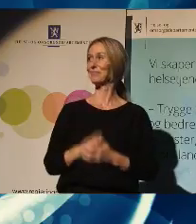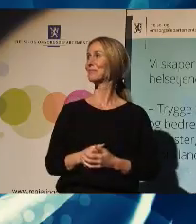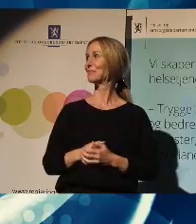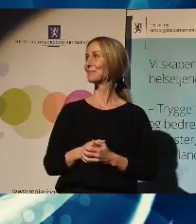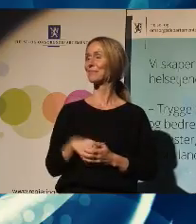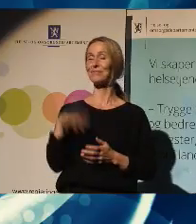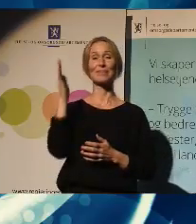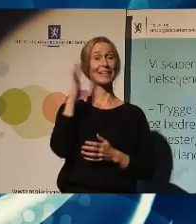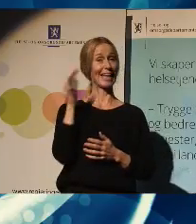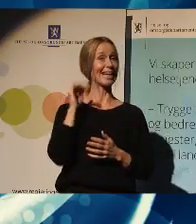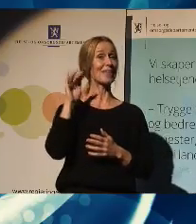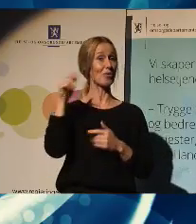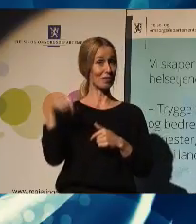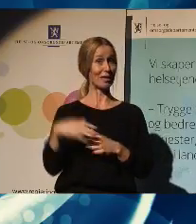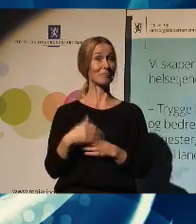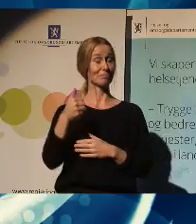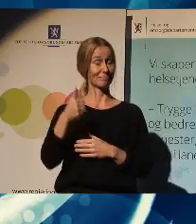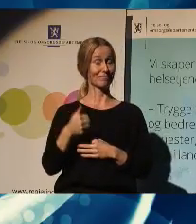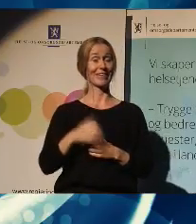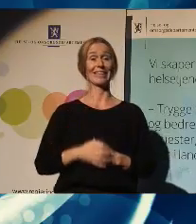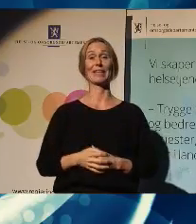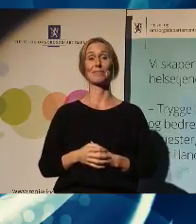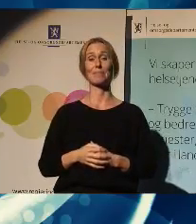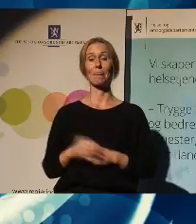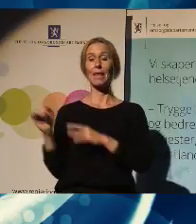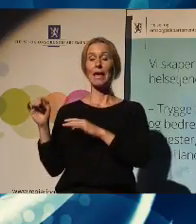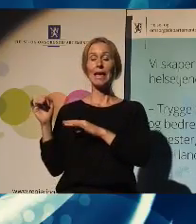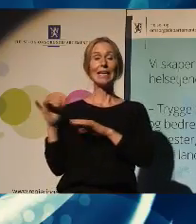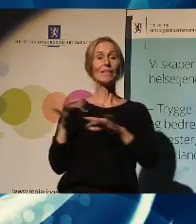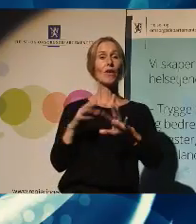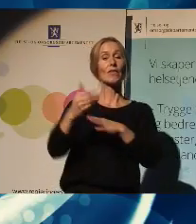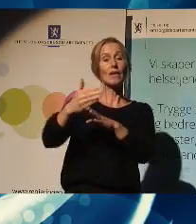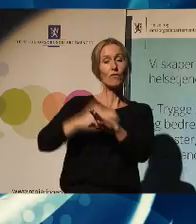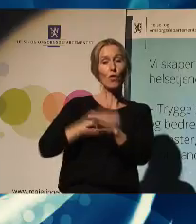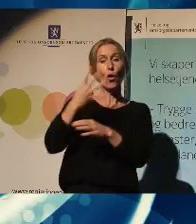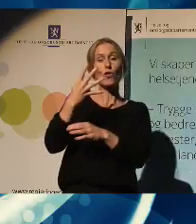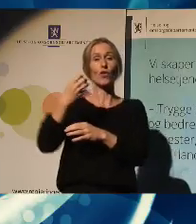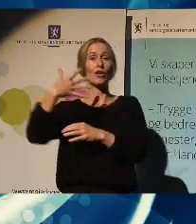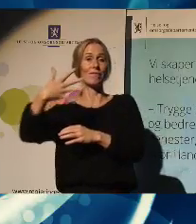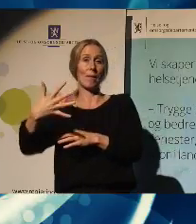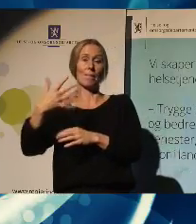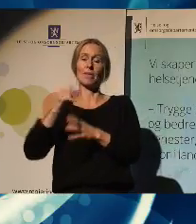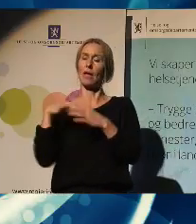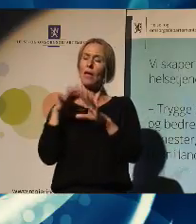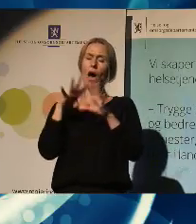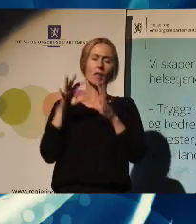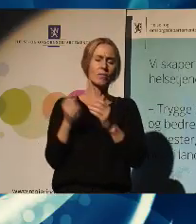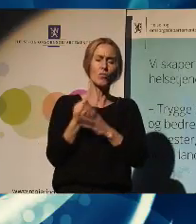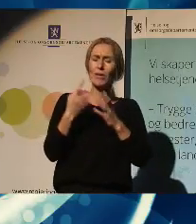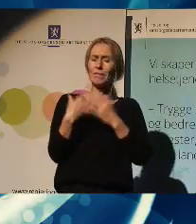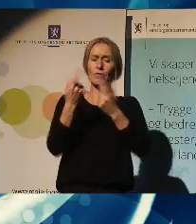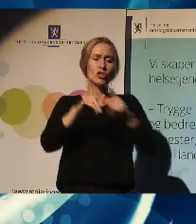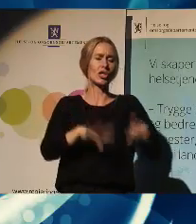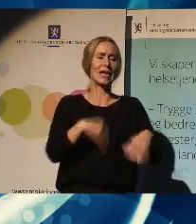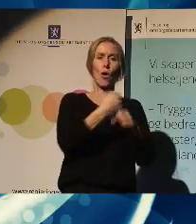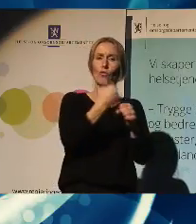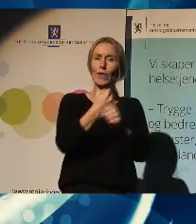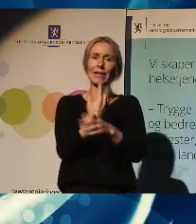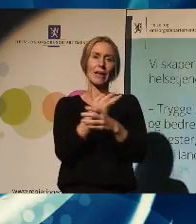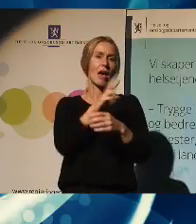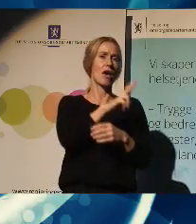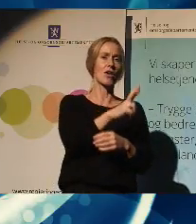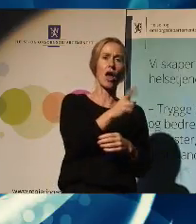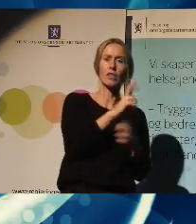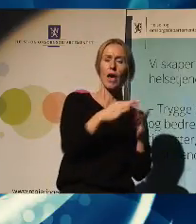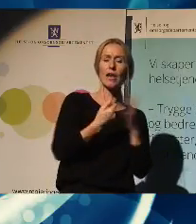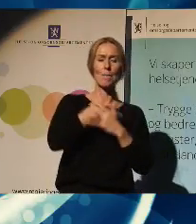Tenk litt på dette her. Innvandring før 45, all verdens forskjellige håndverkere, rallare,